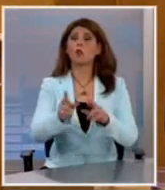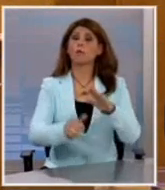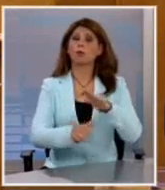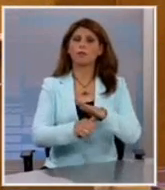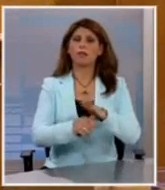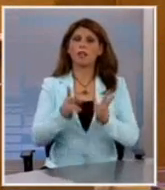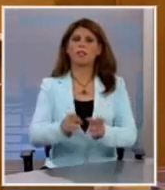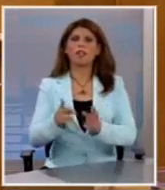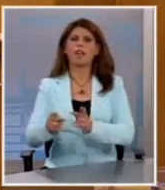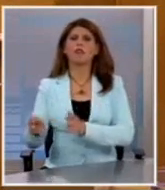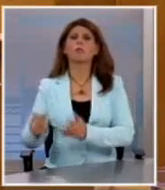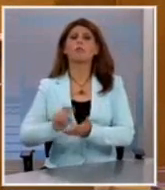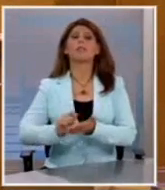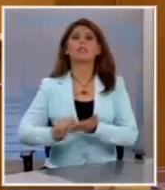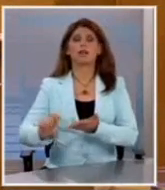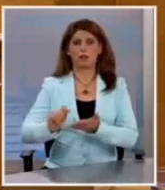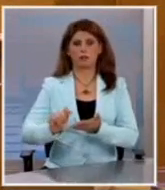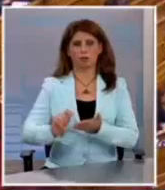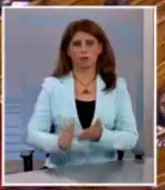δεν γράφονται στα πρακτικά.